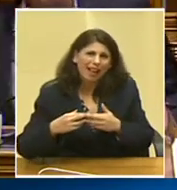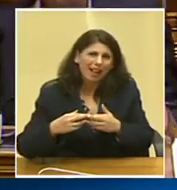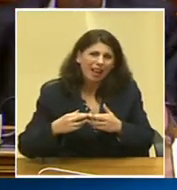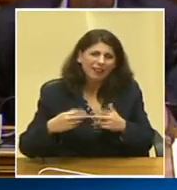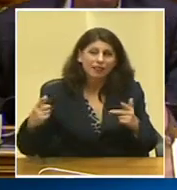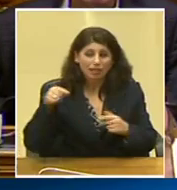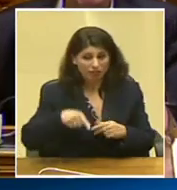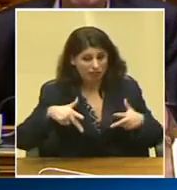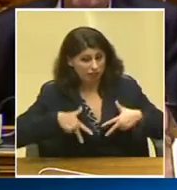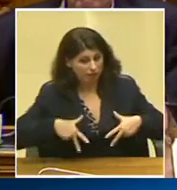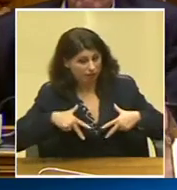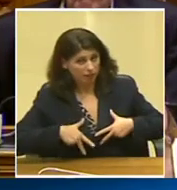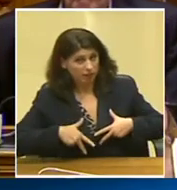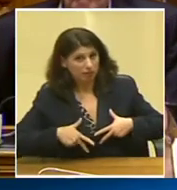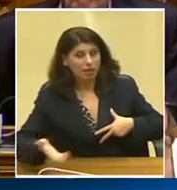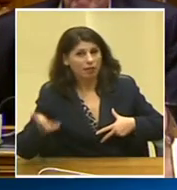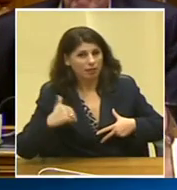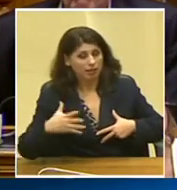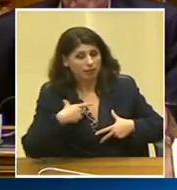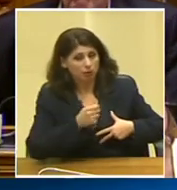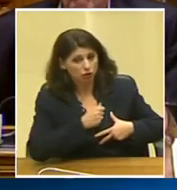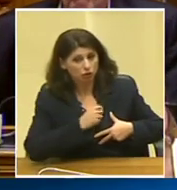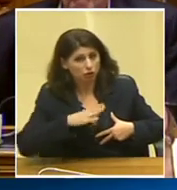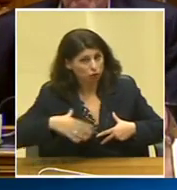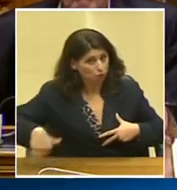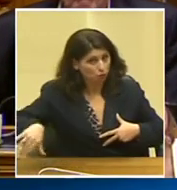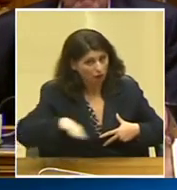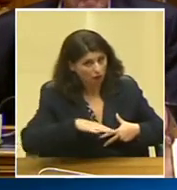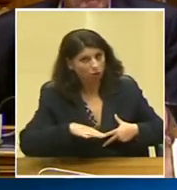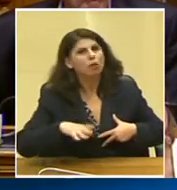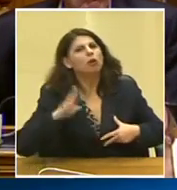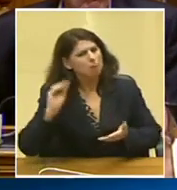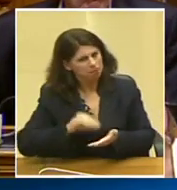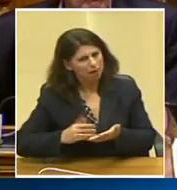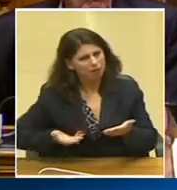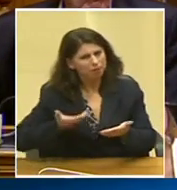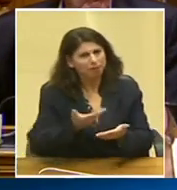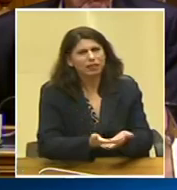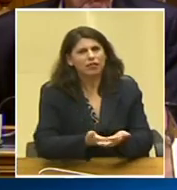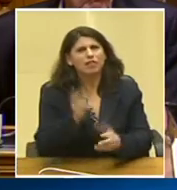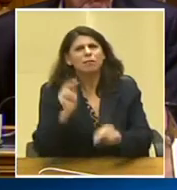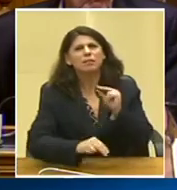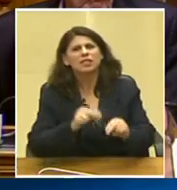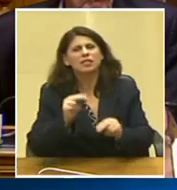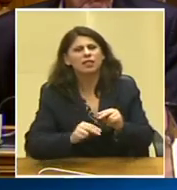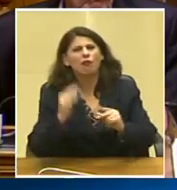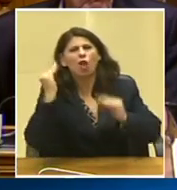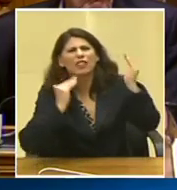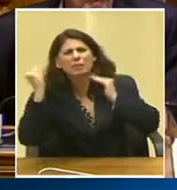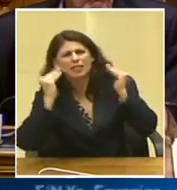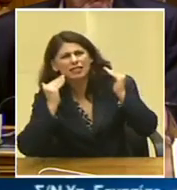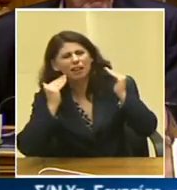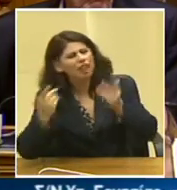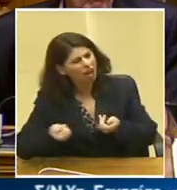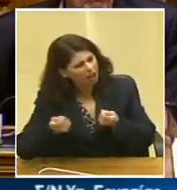εμπιστοσύνη του λαού και των βουλευτών, μπορείτε να καταθέσετε εκ νέου ψήφο εμπιστοσύνης. Κάντε το ψήφο δυσπιστίας. Κάντε το